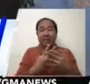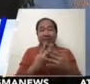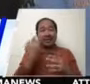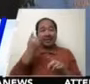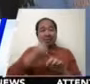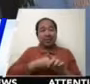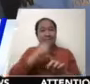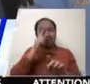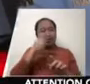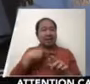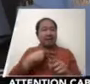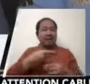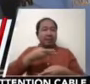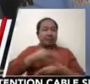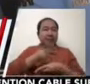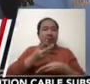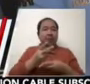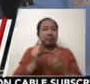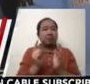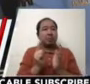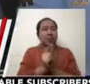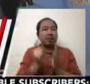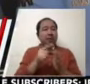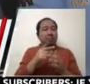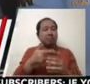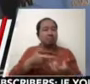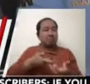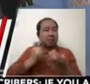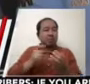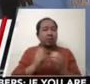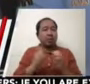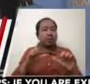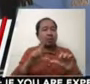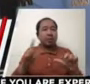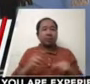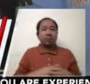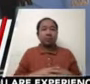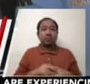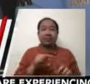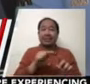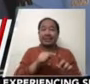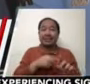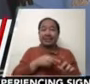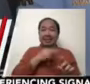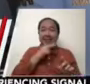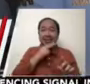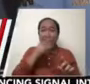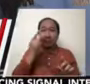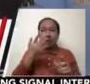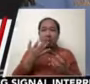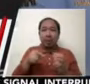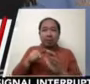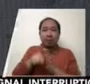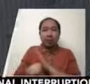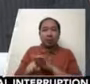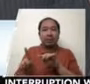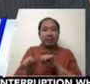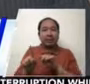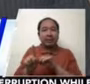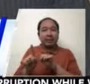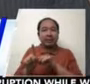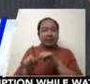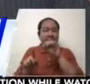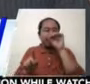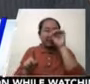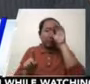niya hinostage. Kaya niya gustong patayin mga to kasi malaking atraso sa kanya. Nakulong siya dahil sa mga to. So